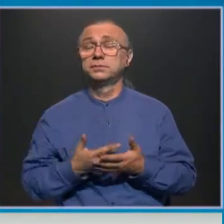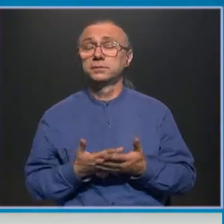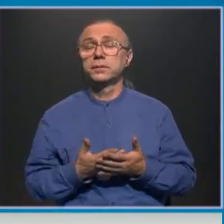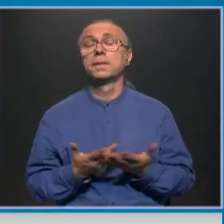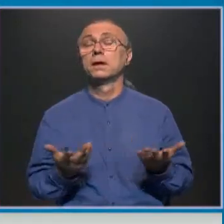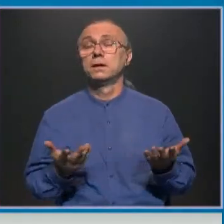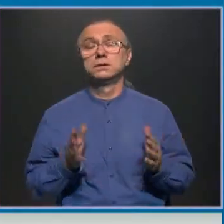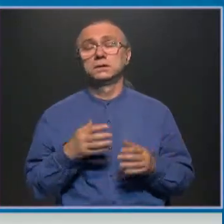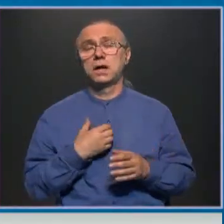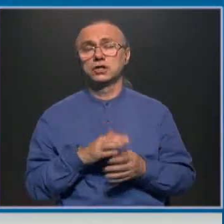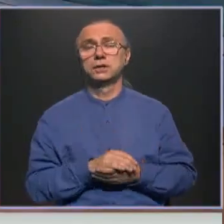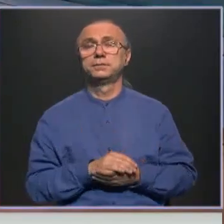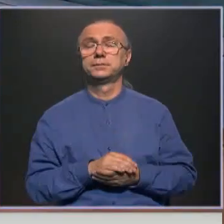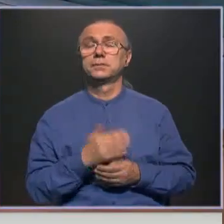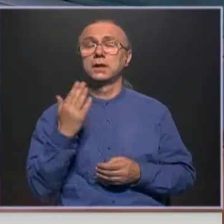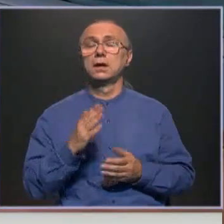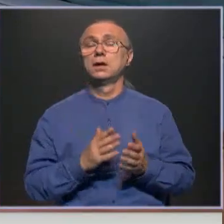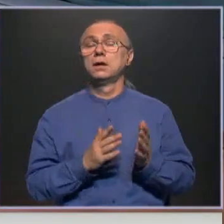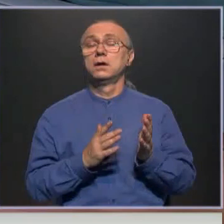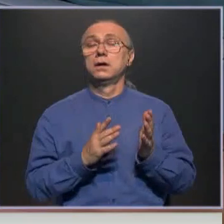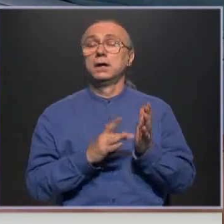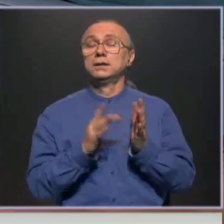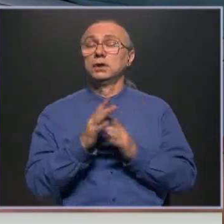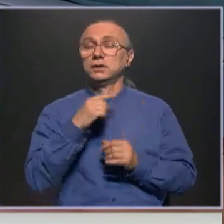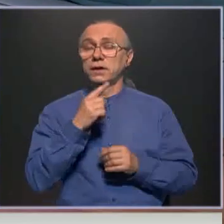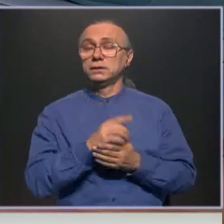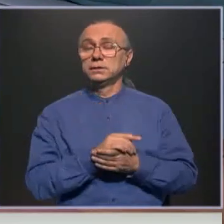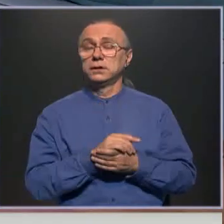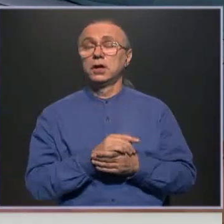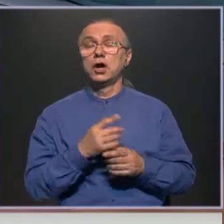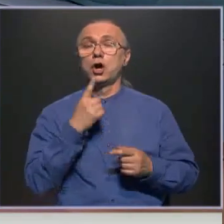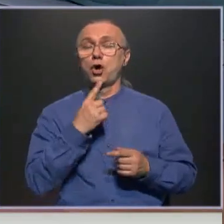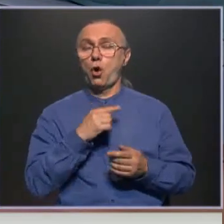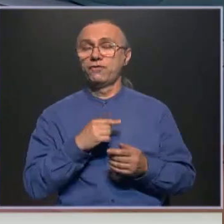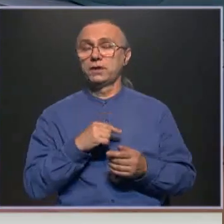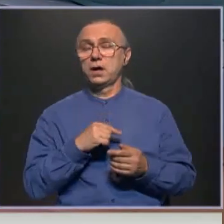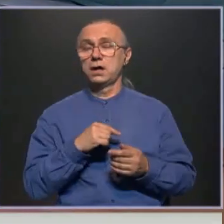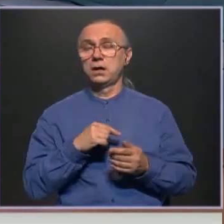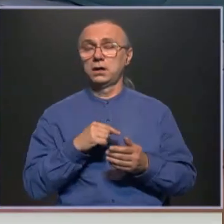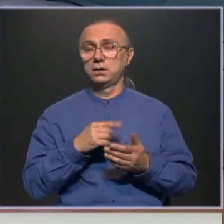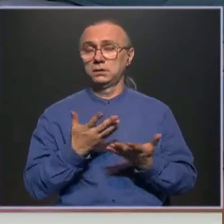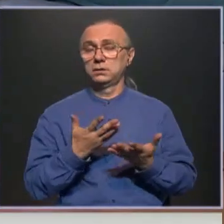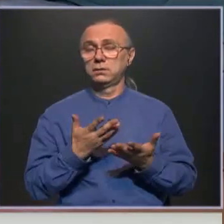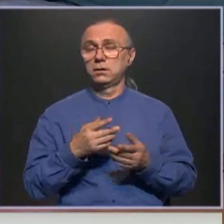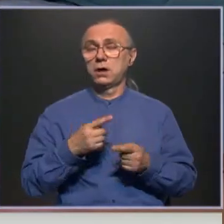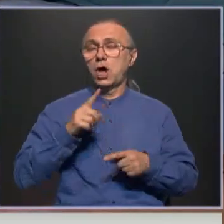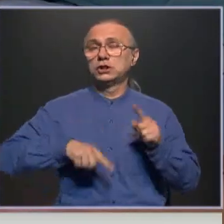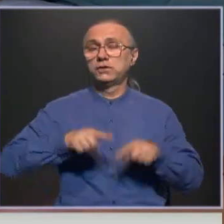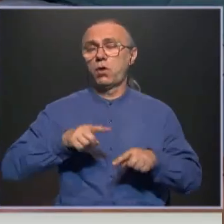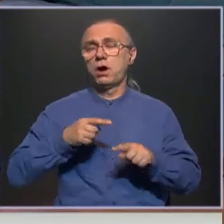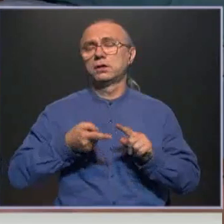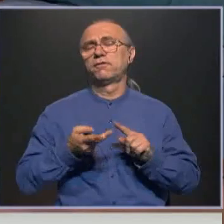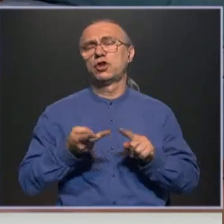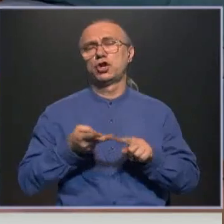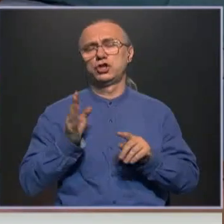вопрос кровного родства, он вторичен. Господь говорит, мать и братья мои, это те, кто творят волю Отца моего. Поэтому человек, с которым